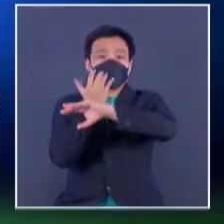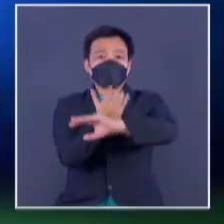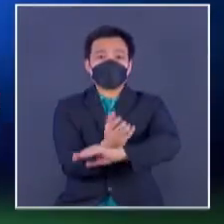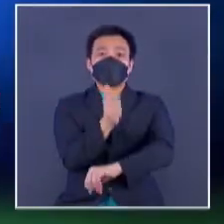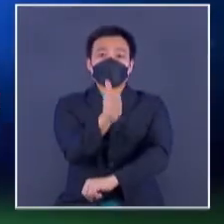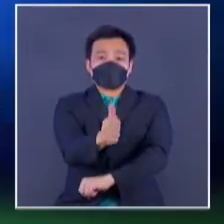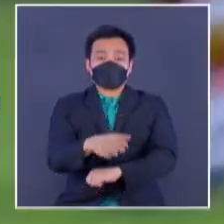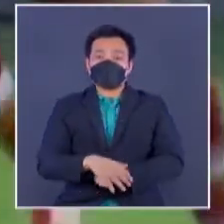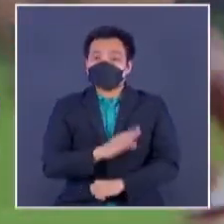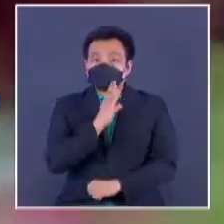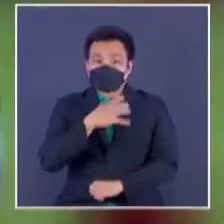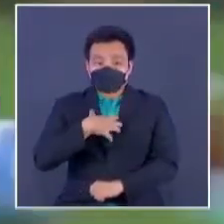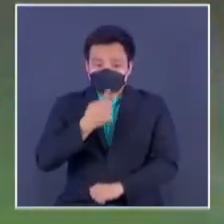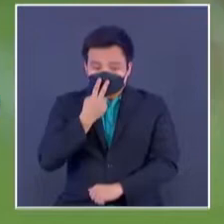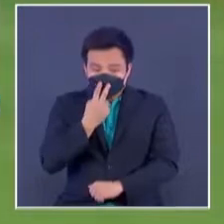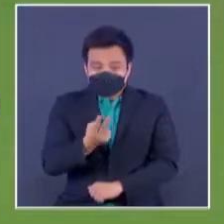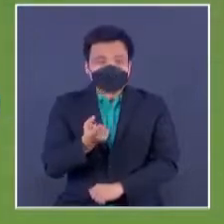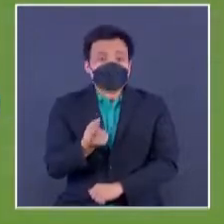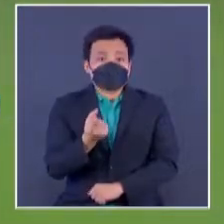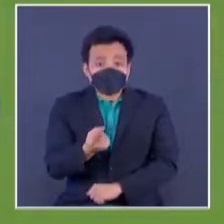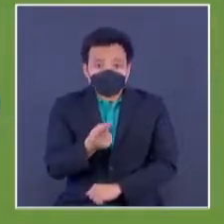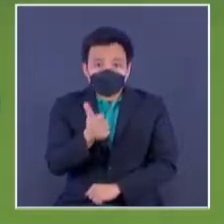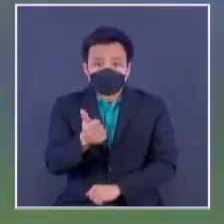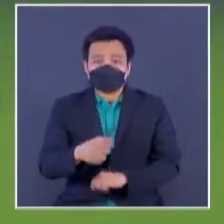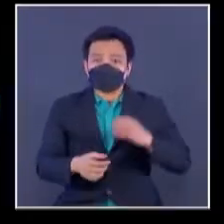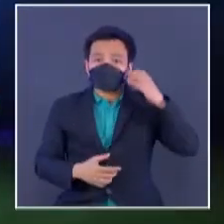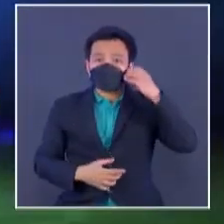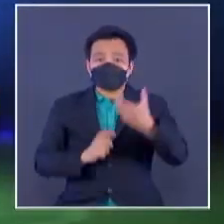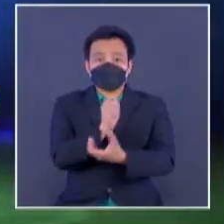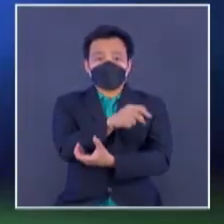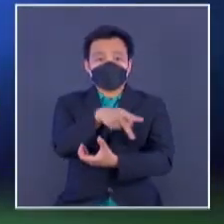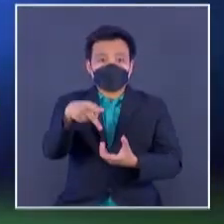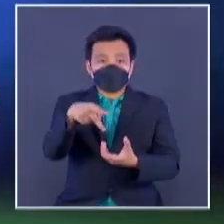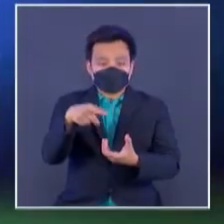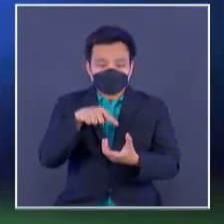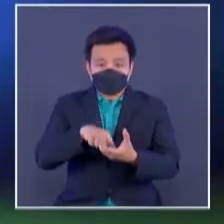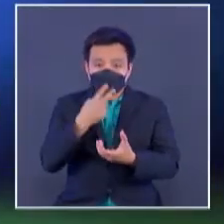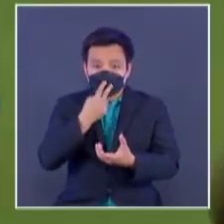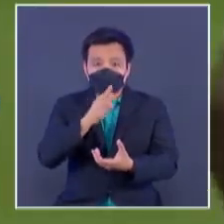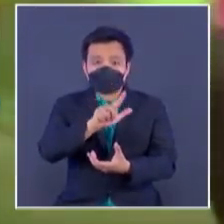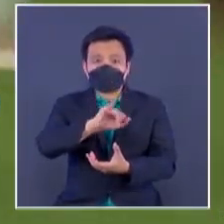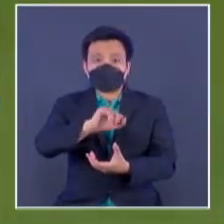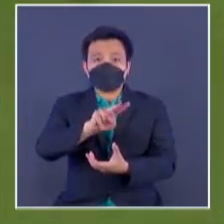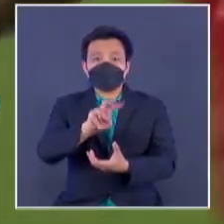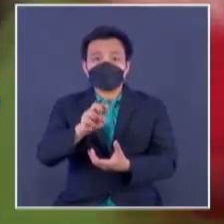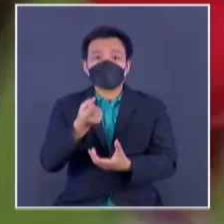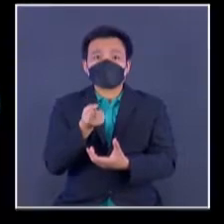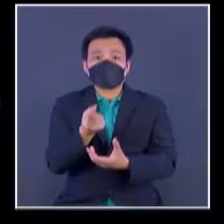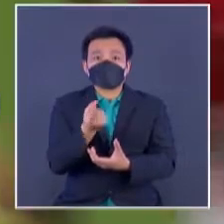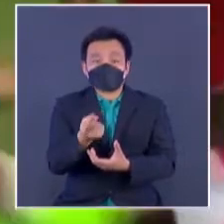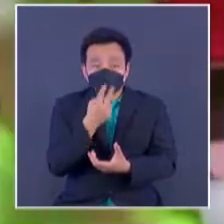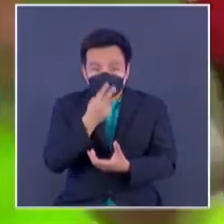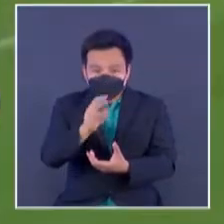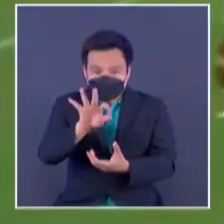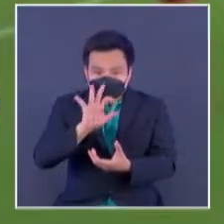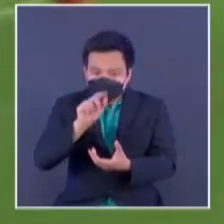ถ้าจะดูสดๆเนี่ยก็สามารถเข้าไปที่แอปพลิเคชัน Monomax แล้วก็ไปกดที่ Live ได้เลยนะครับในการแข่งขันของแต่ละคู่แต่ละ